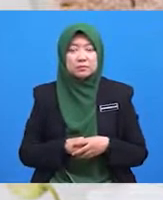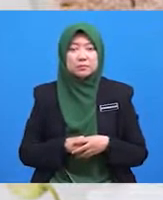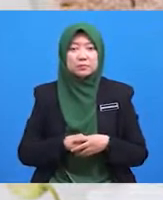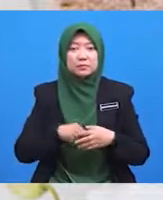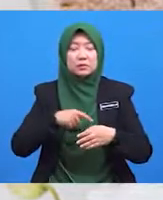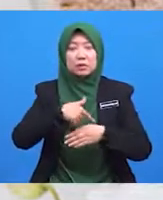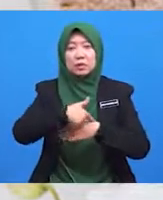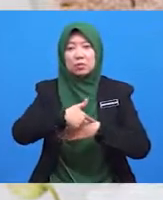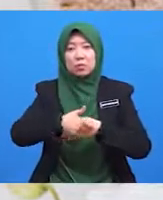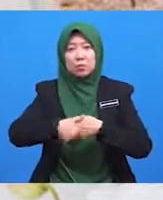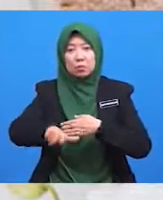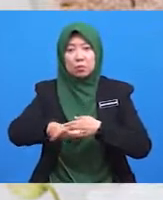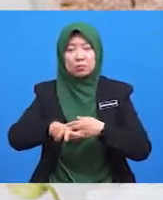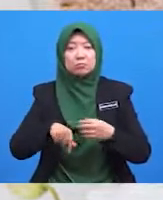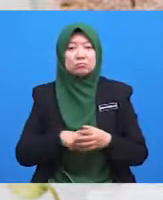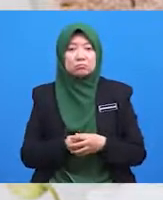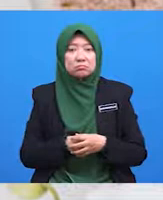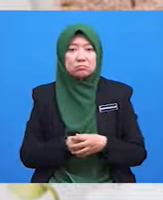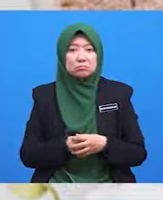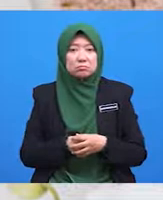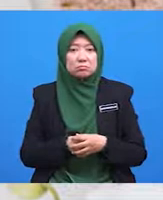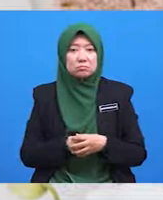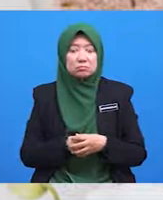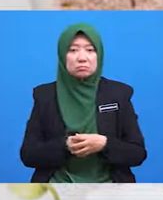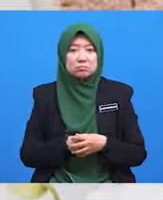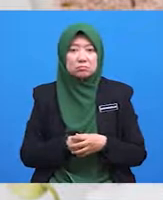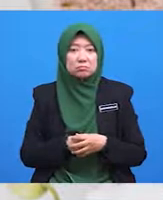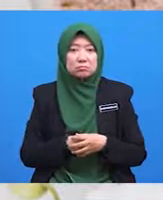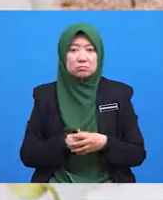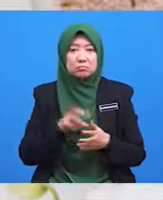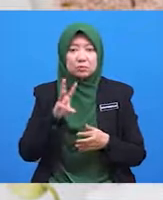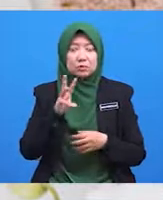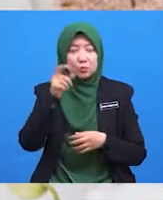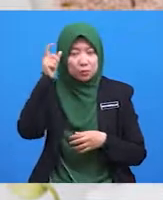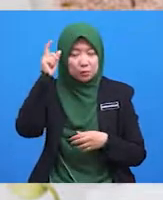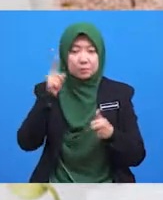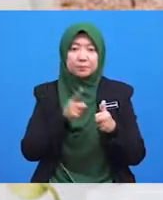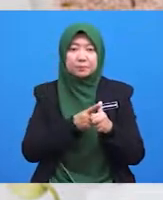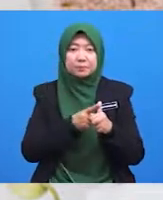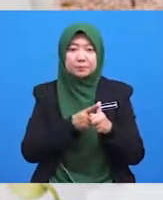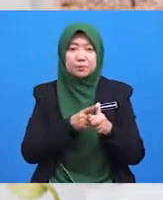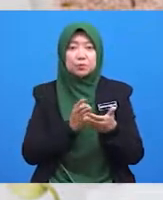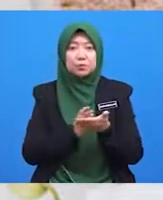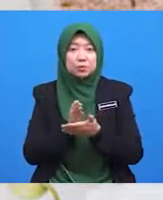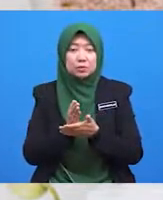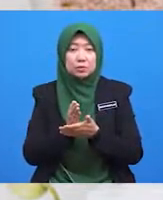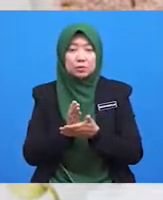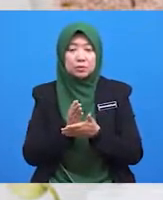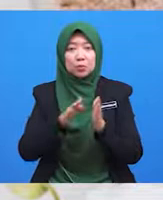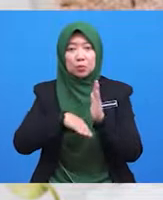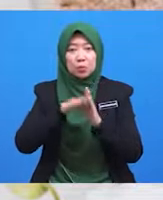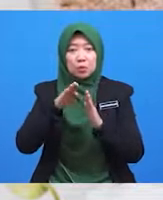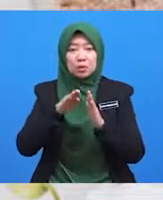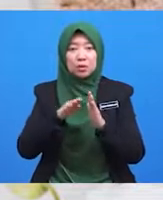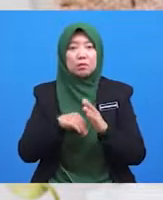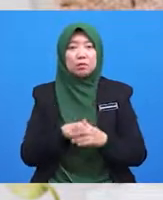sunburn dan lebam pada berdekatan parut 6 bulan pertama. Seterusnya adalah